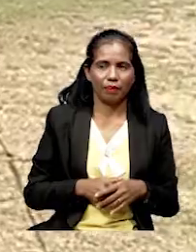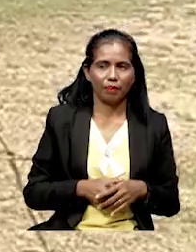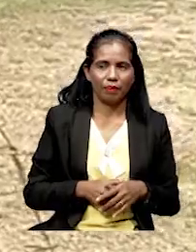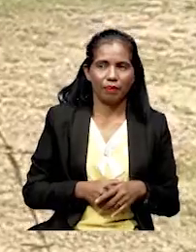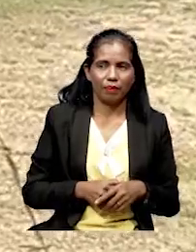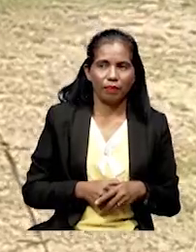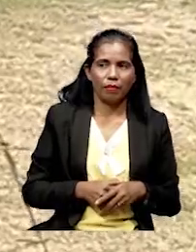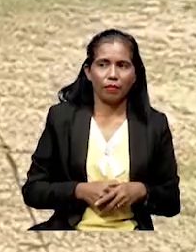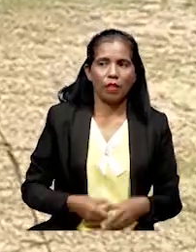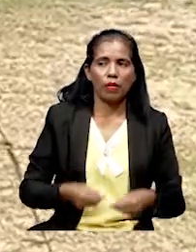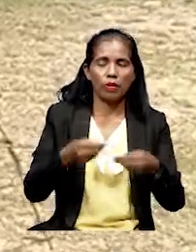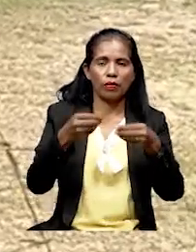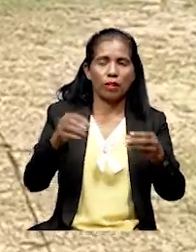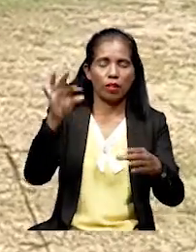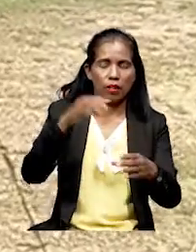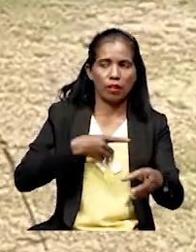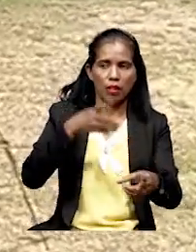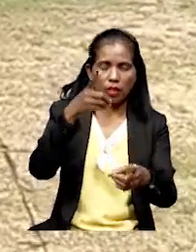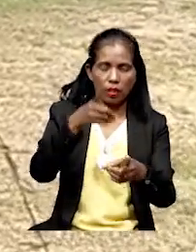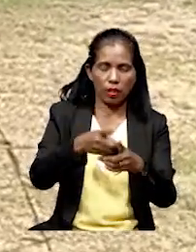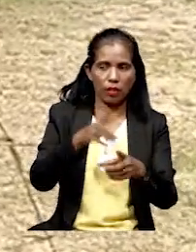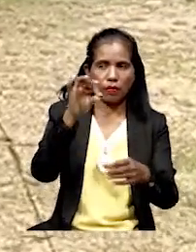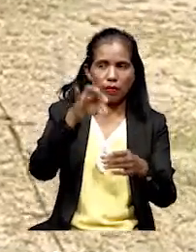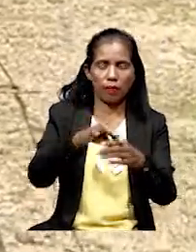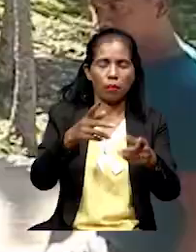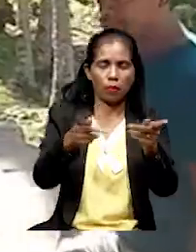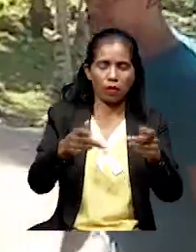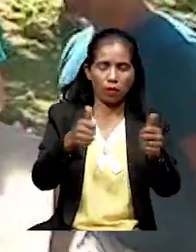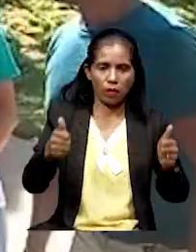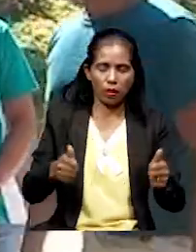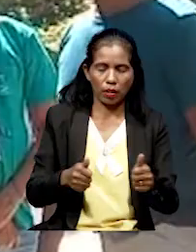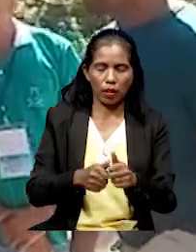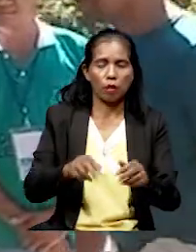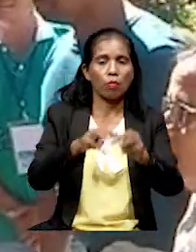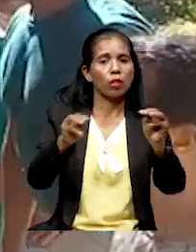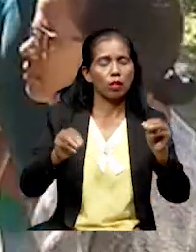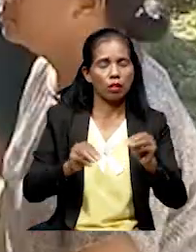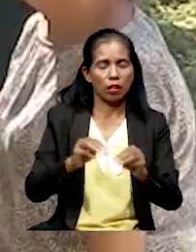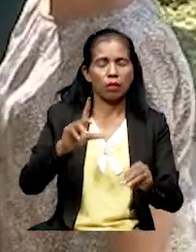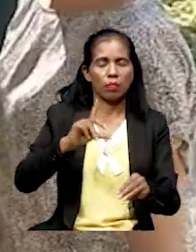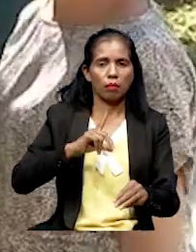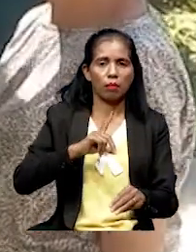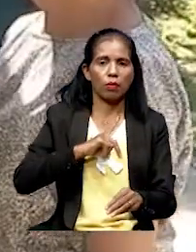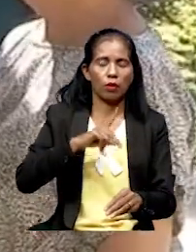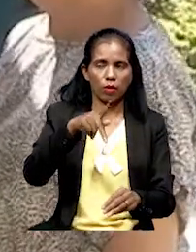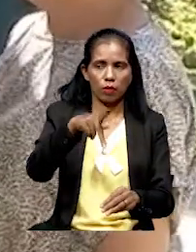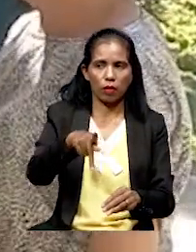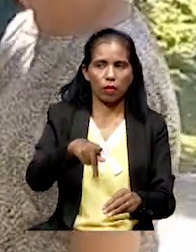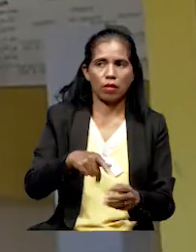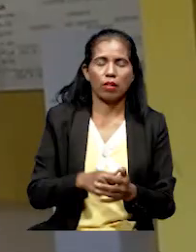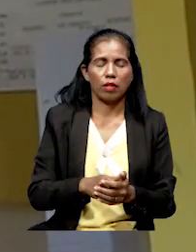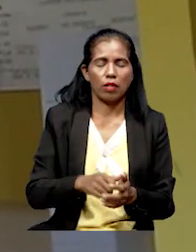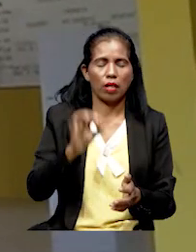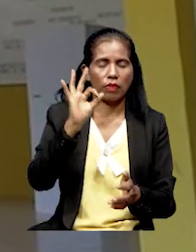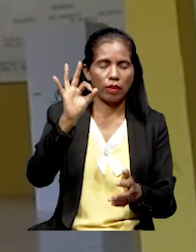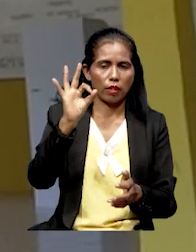Hafu in exerce ne direito voto e a sugo kain liu, posto administrativo Iliomar, município Lateng, e se festado maior FFDTL Lerianan